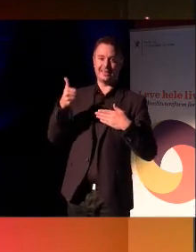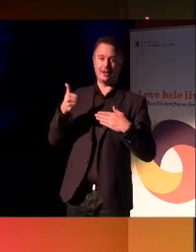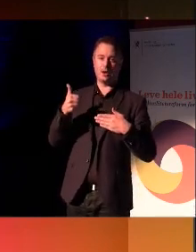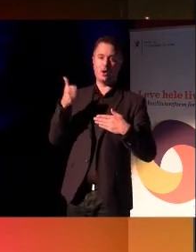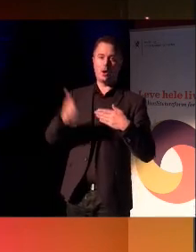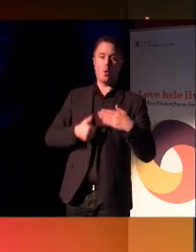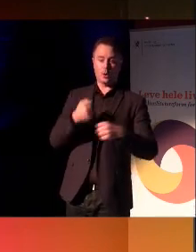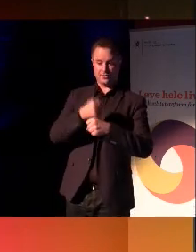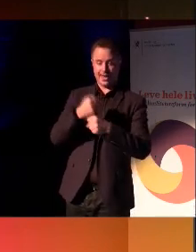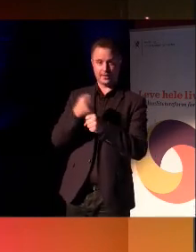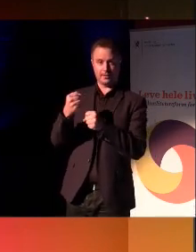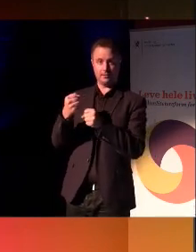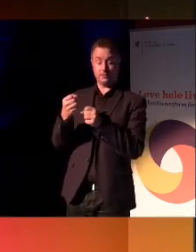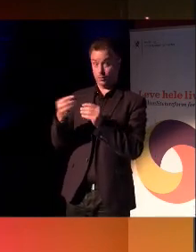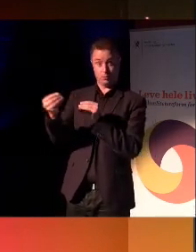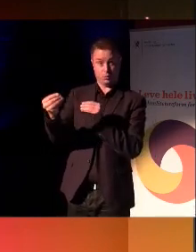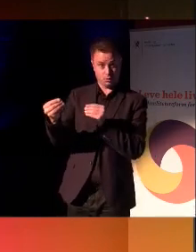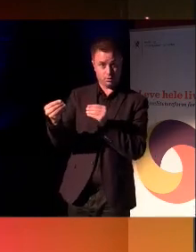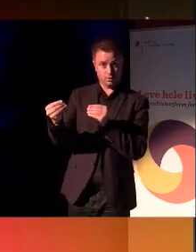inn, og det å leie inn